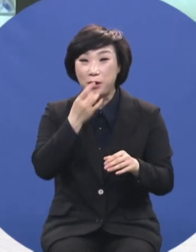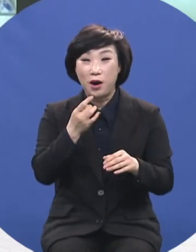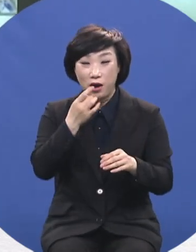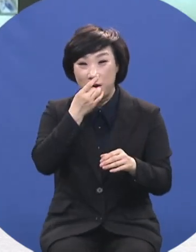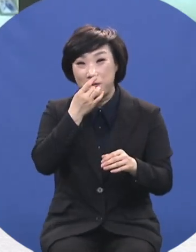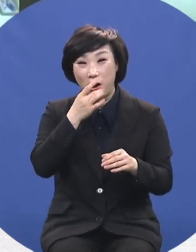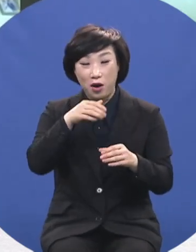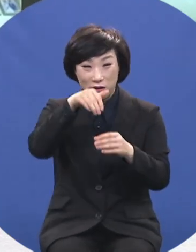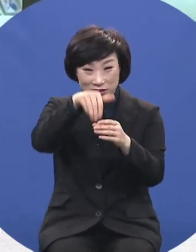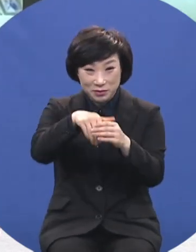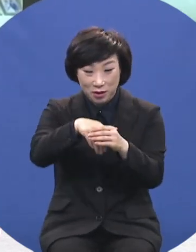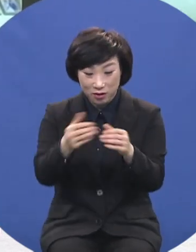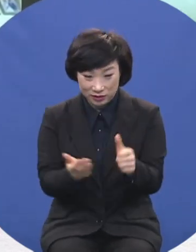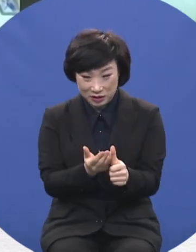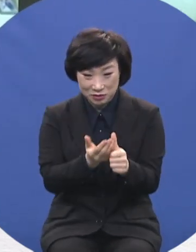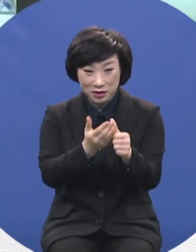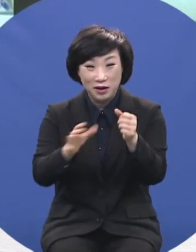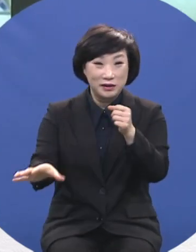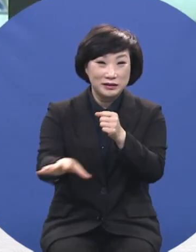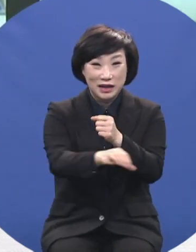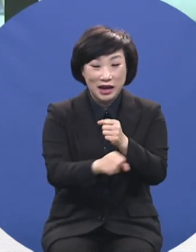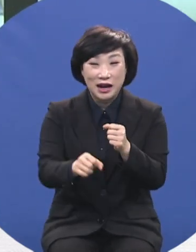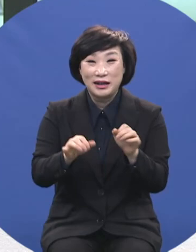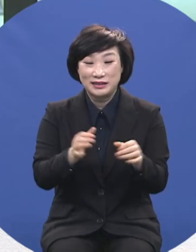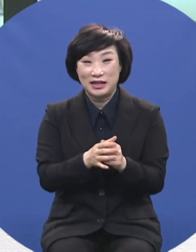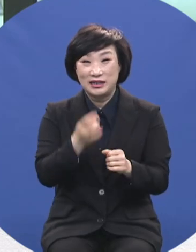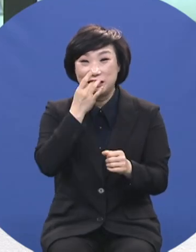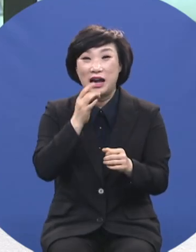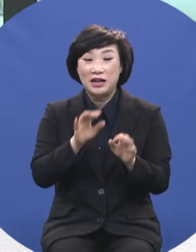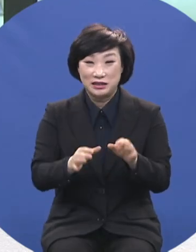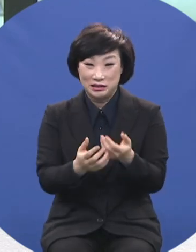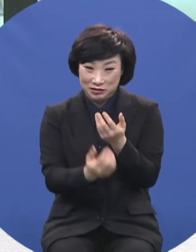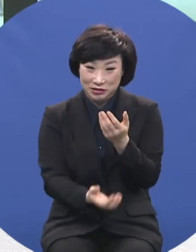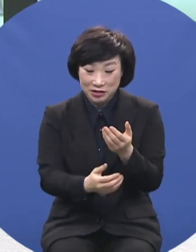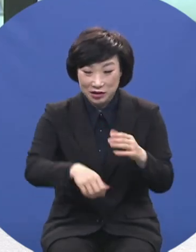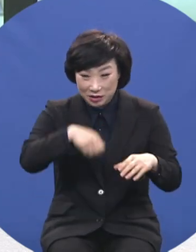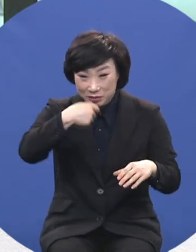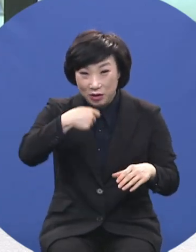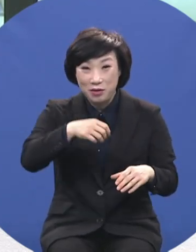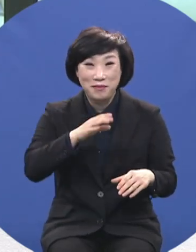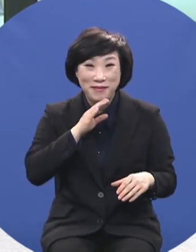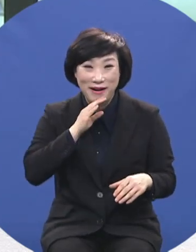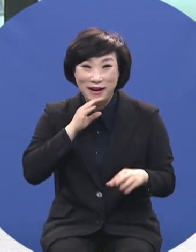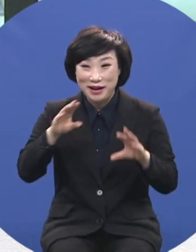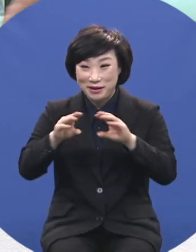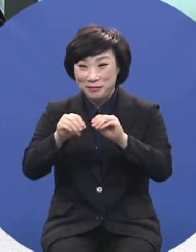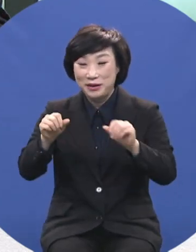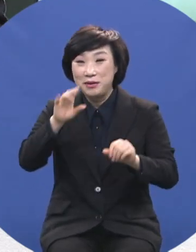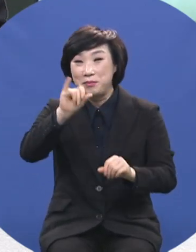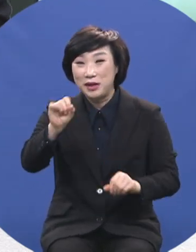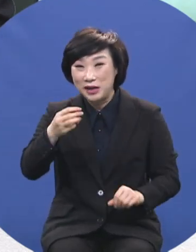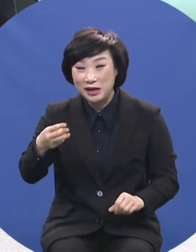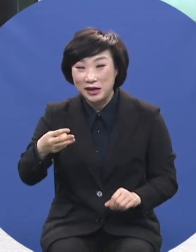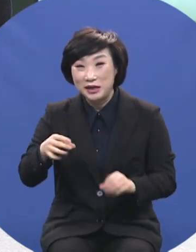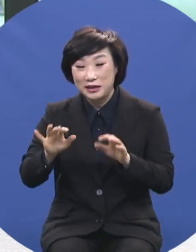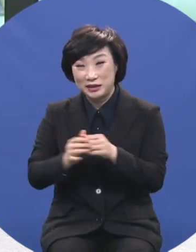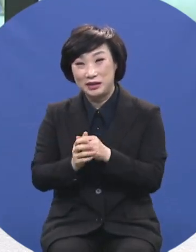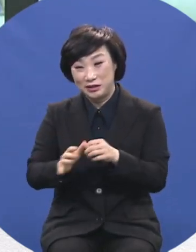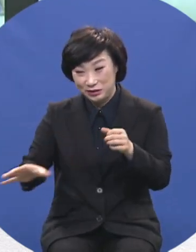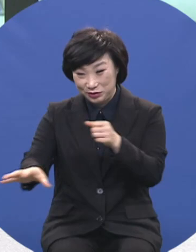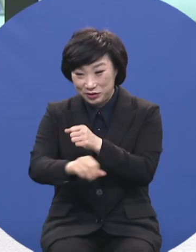심어서 잘라서 쌀농사를 저 쌀을 먹고 밀을 심어서 밀을